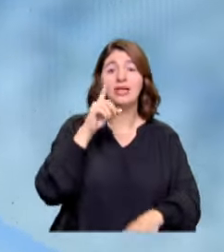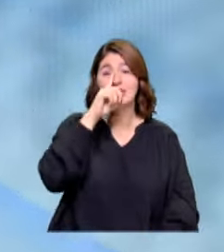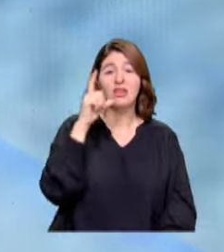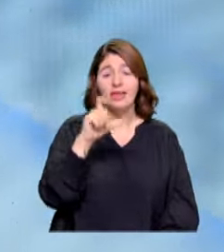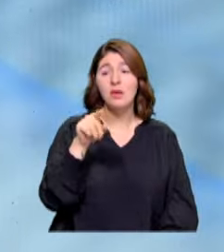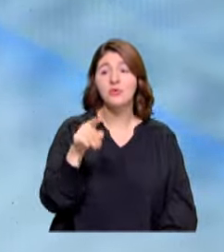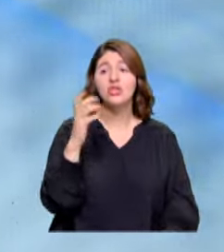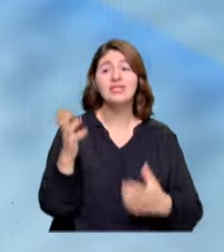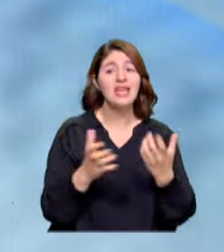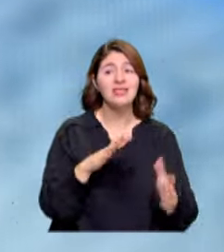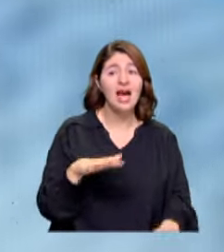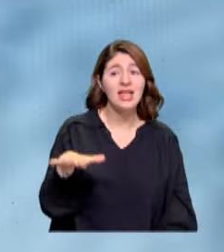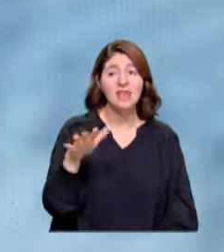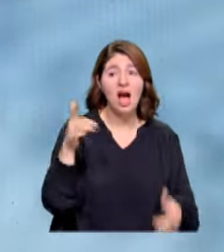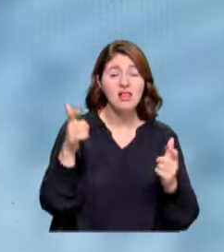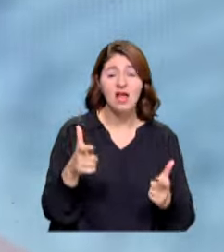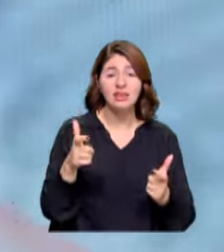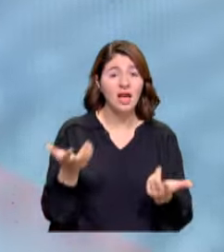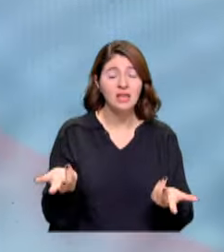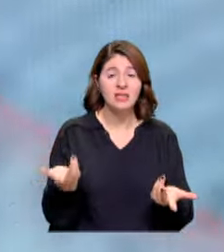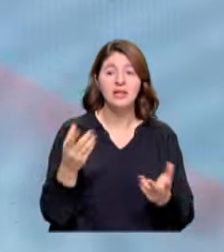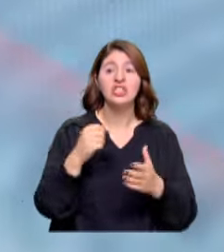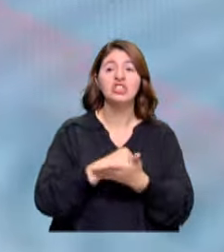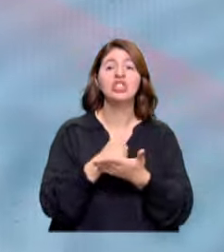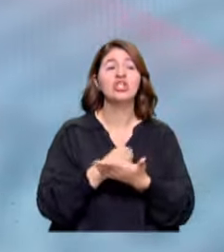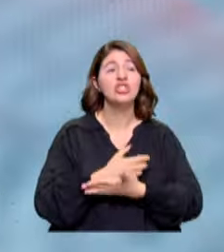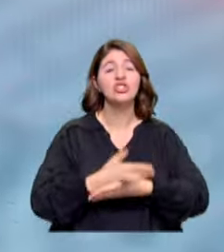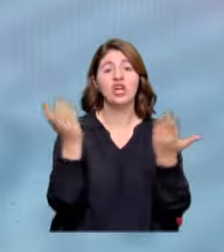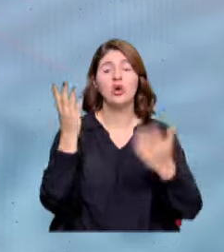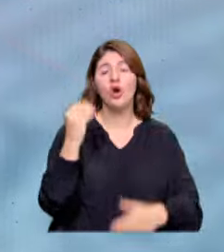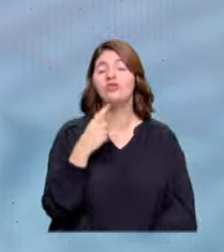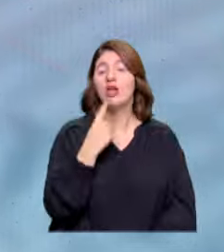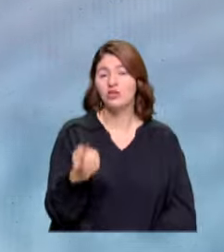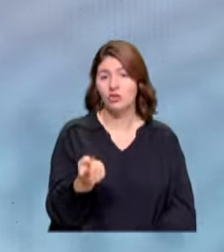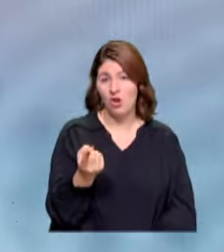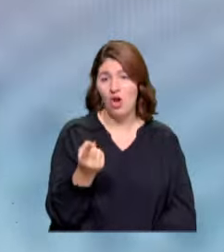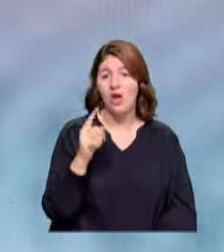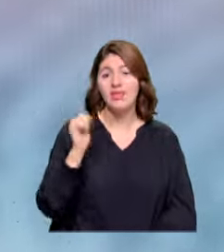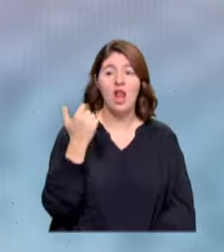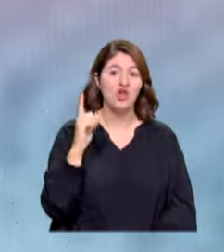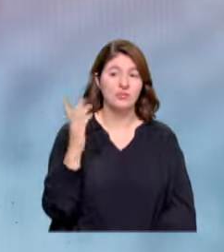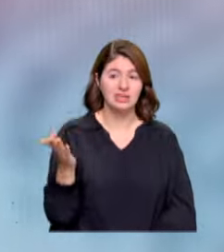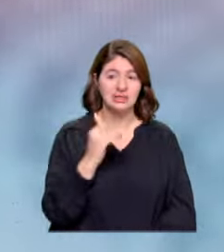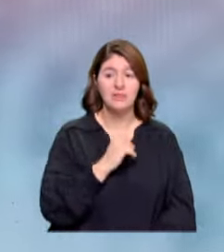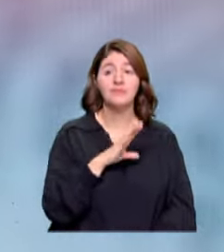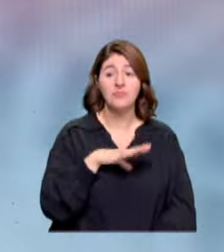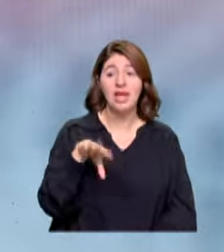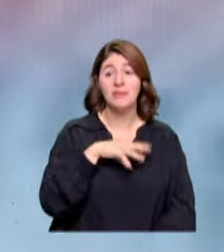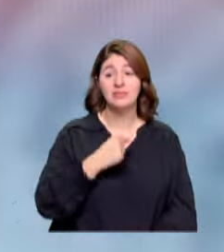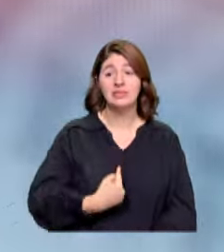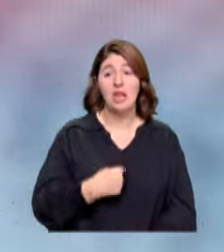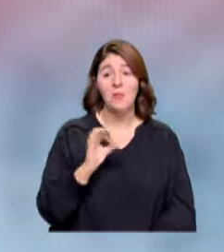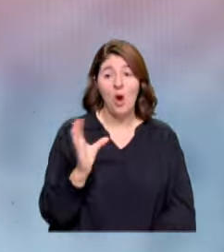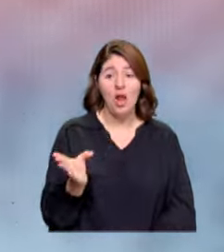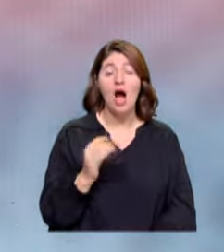Nisan'daysa bu yanan alanlar yemyeşil olacak diyor değerli hocamız. Hepimizin